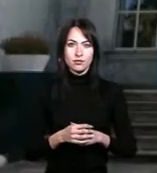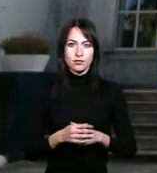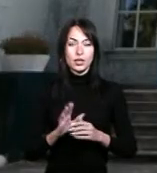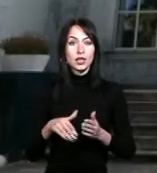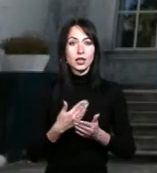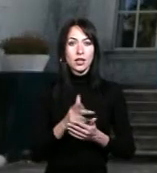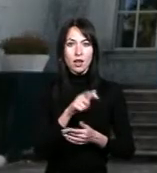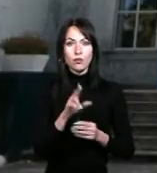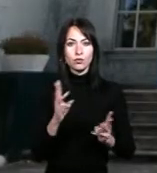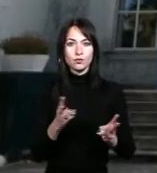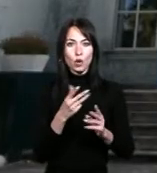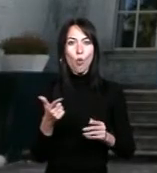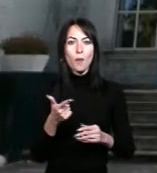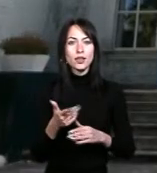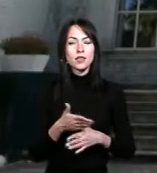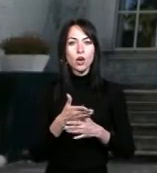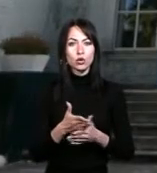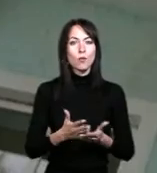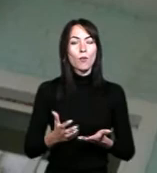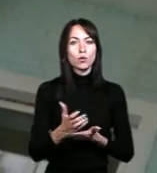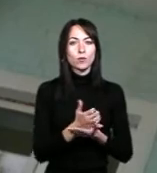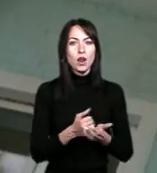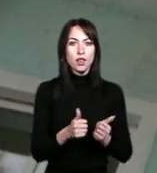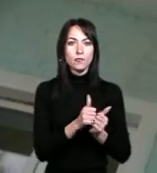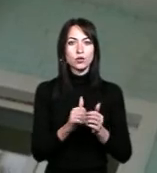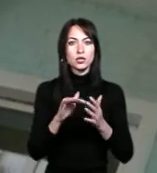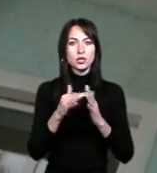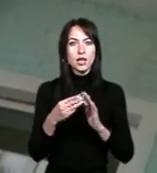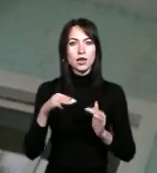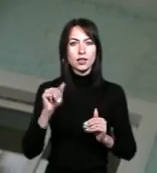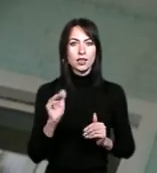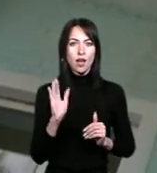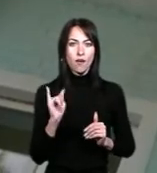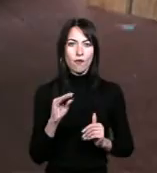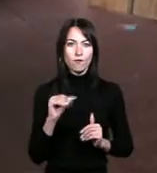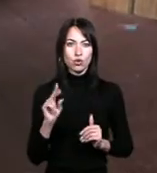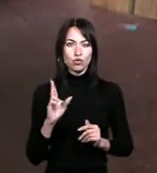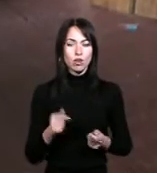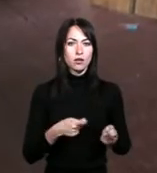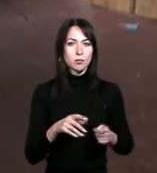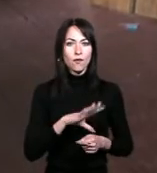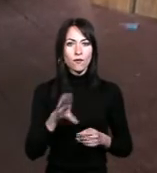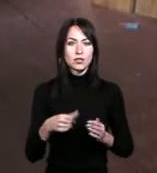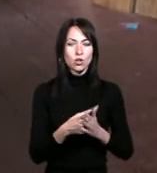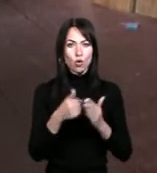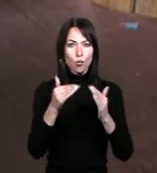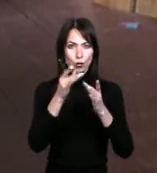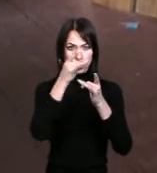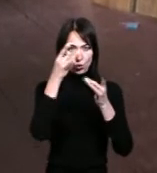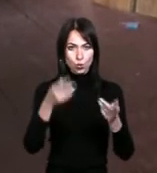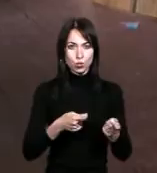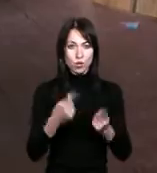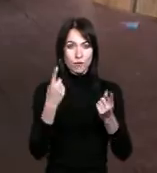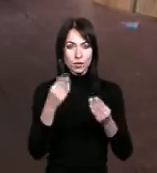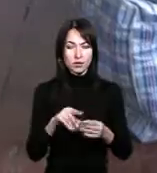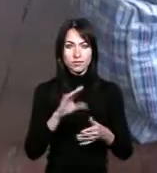Для погорільців гуманітарну допомогу збирали у сусідньому селі Тавільжанка. Приносили все до будинку культури. У перші дні звідси